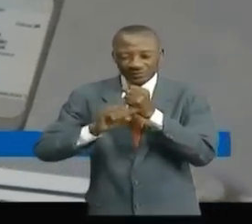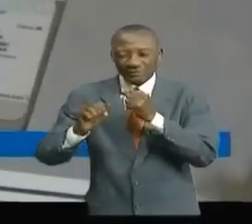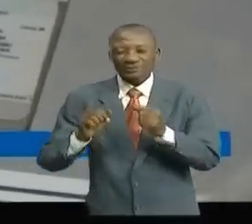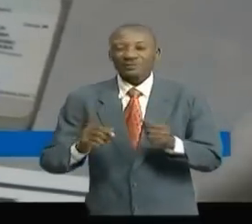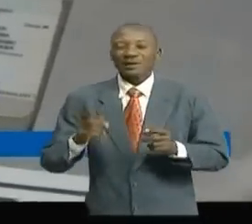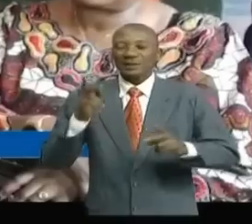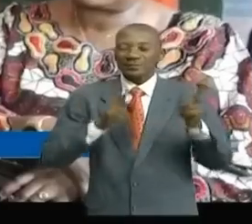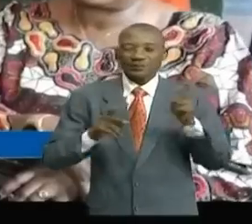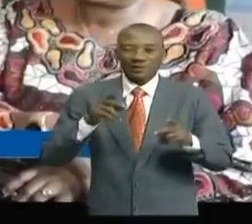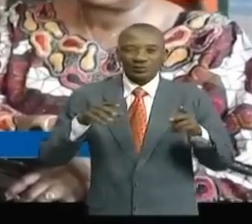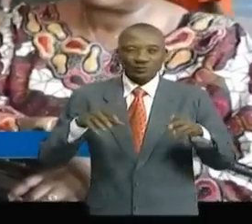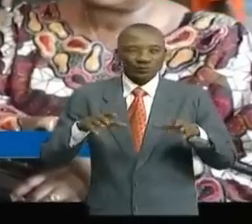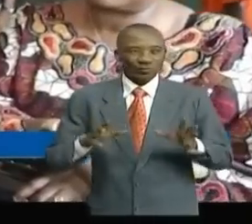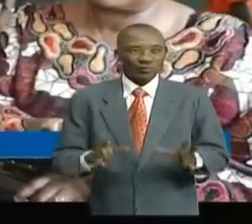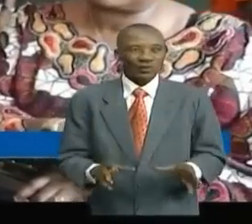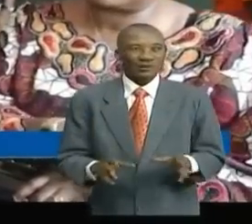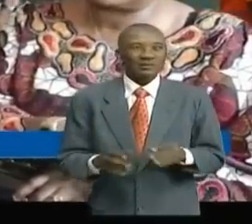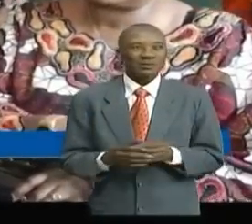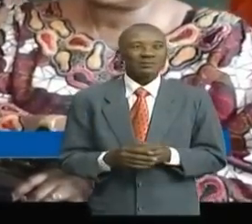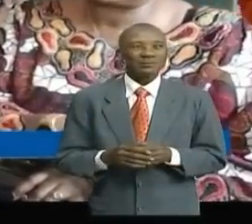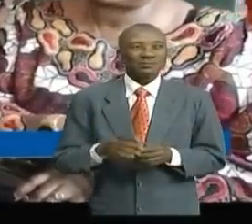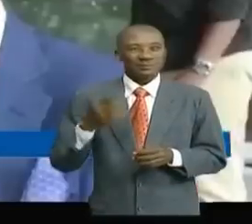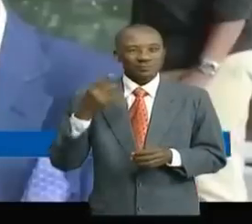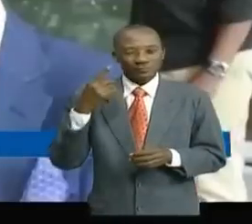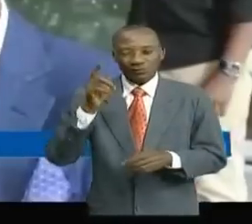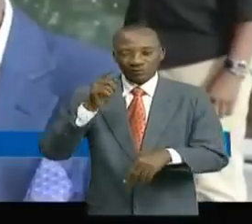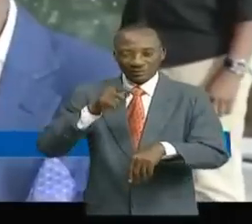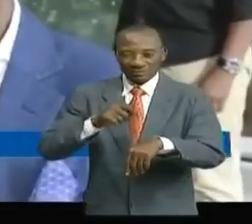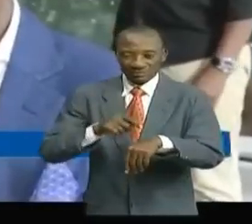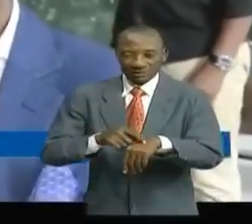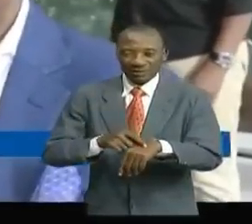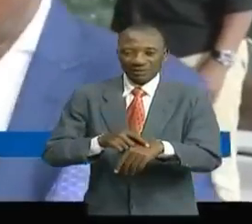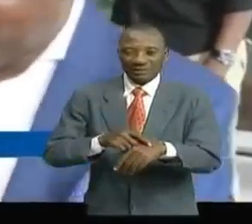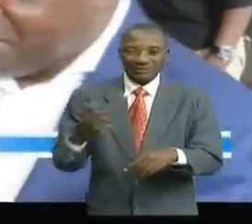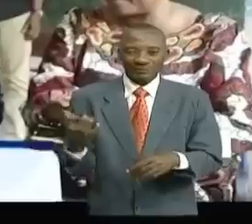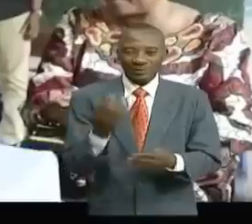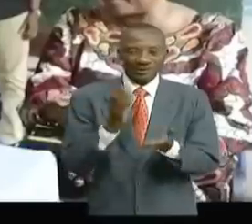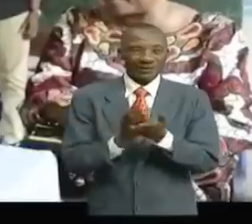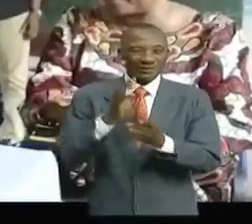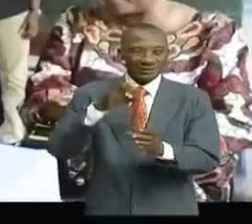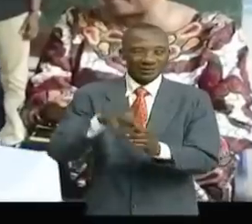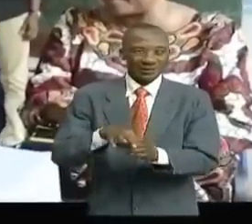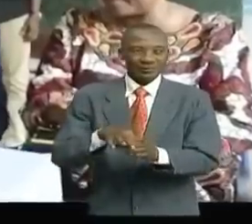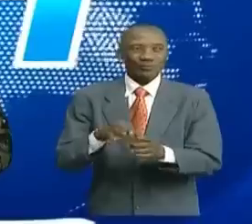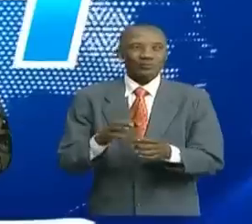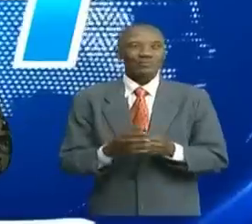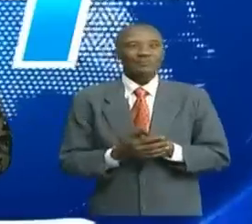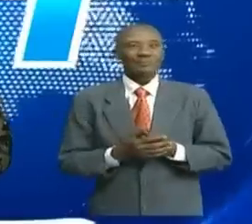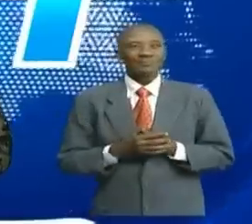population congolaise d'ici et d'ailleurs sur l'importance de cette opération de la CENI.